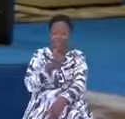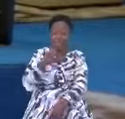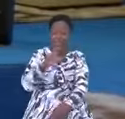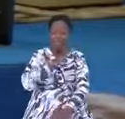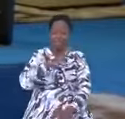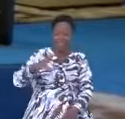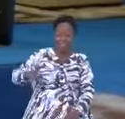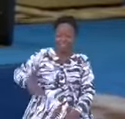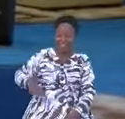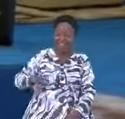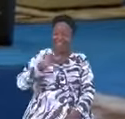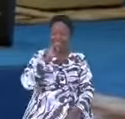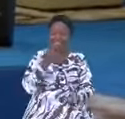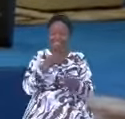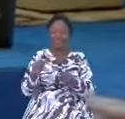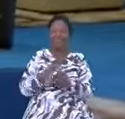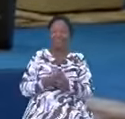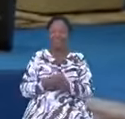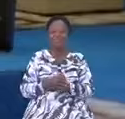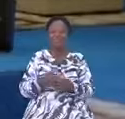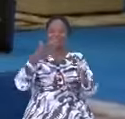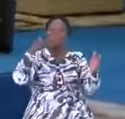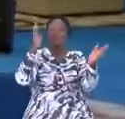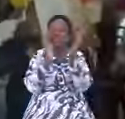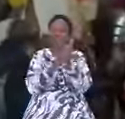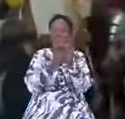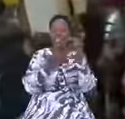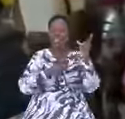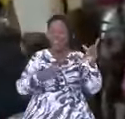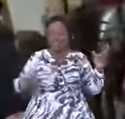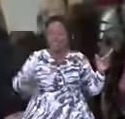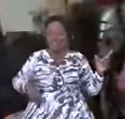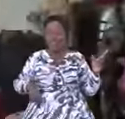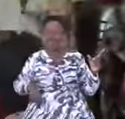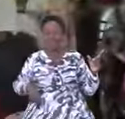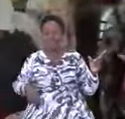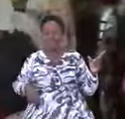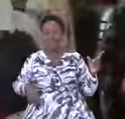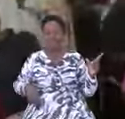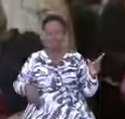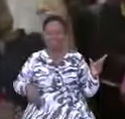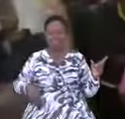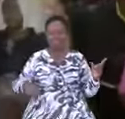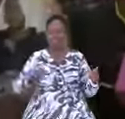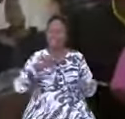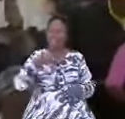gloire à dieu je dis de gloire à dieu